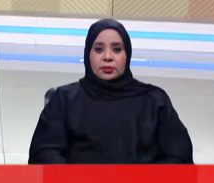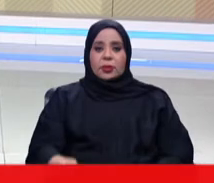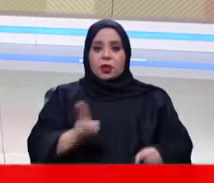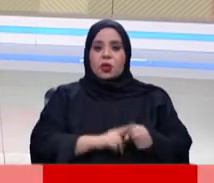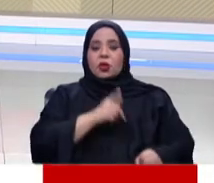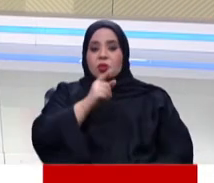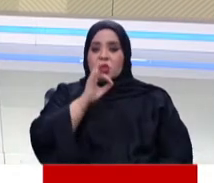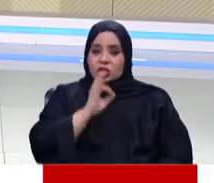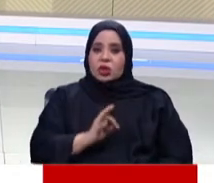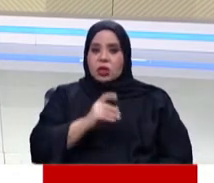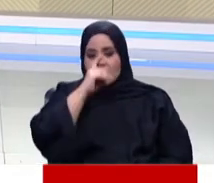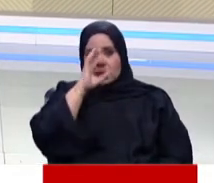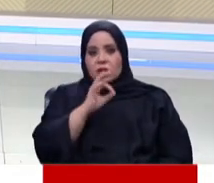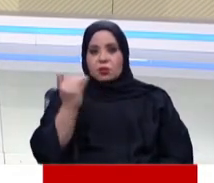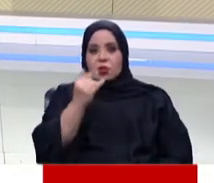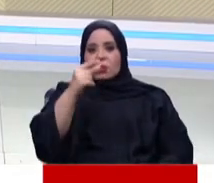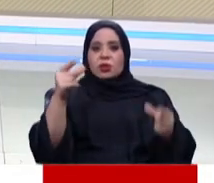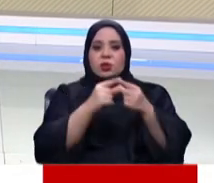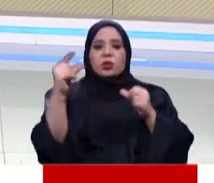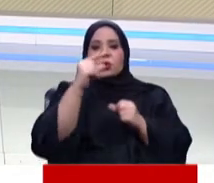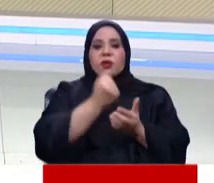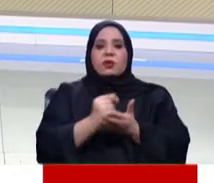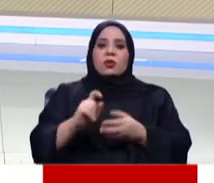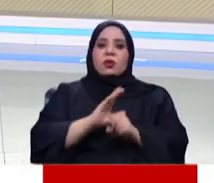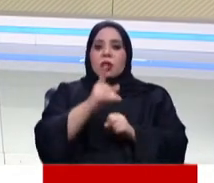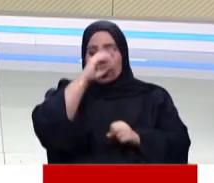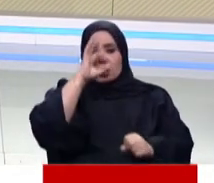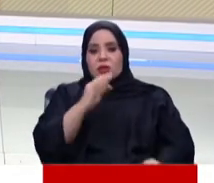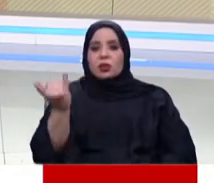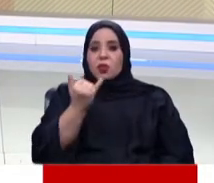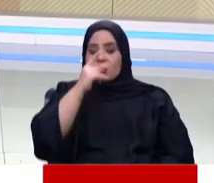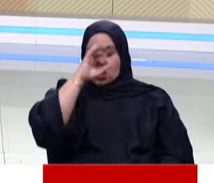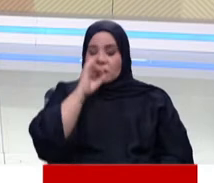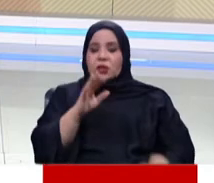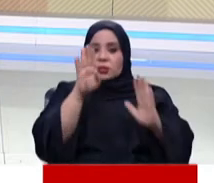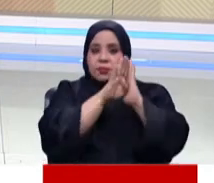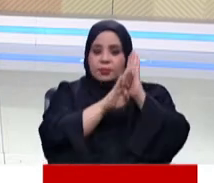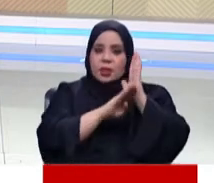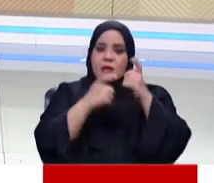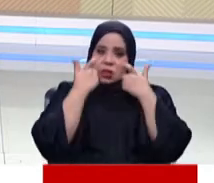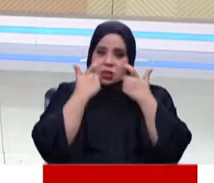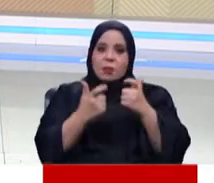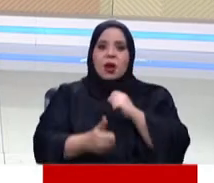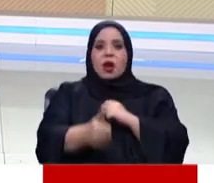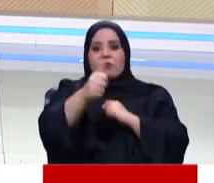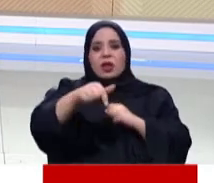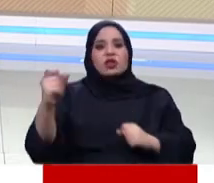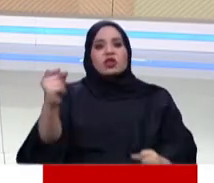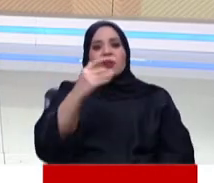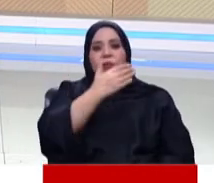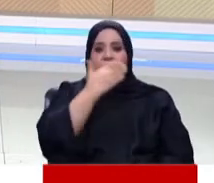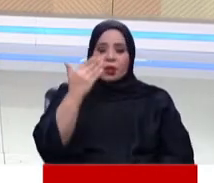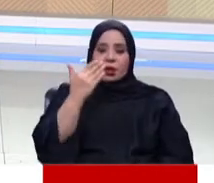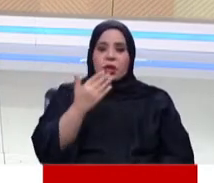هذا ويشدد الفريق الوطني الطبي للتصدي لفيروس كورونا على أهمية الالتزام بكافة الإجراءات الاحترازية خلال